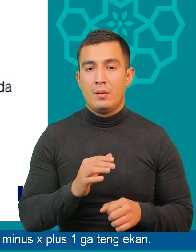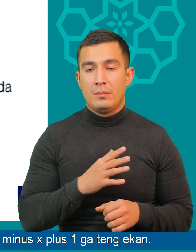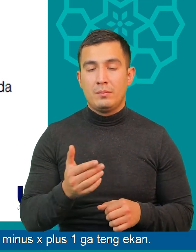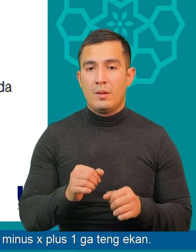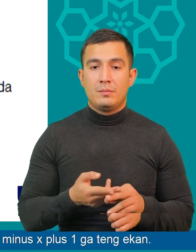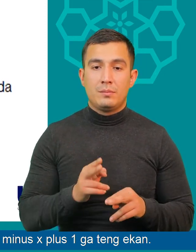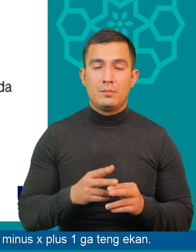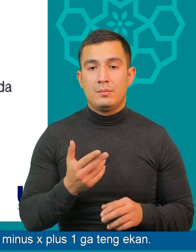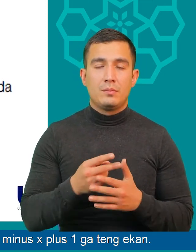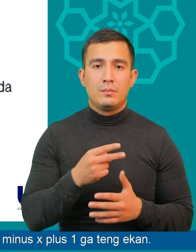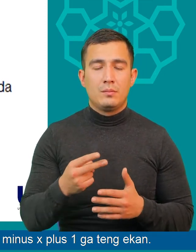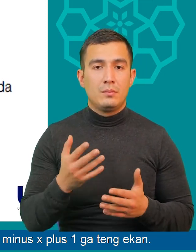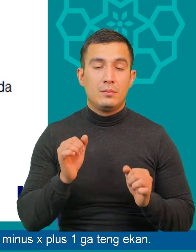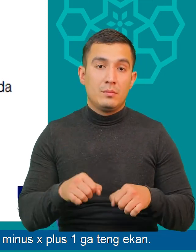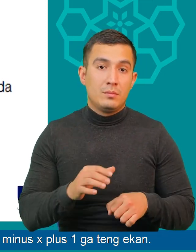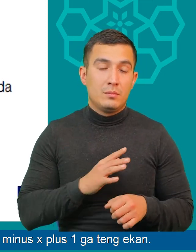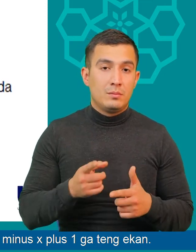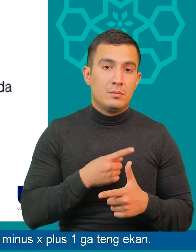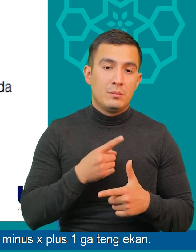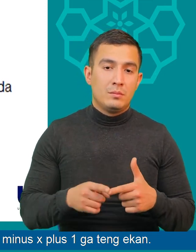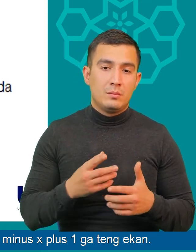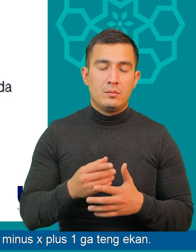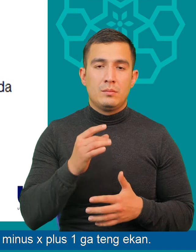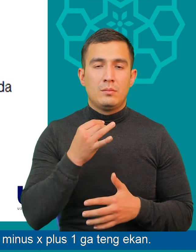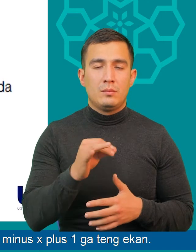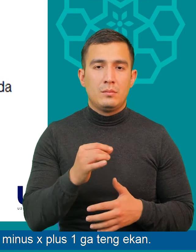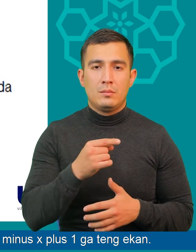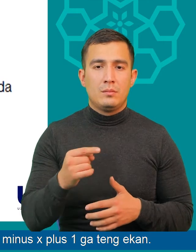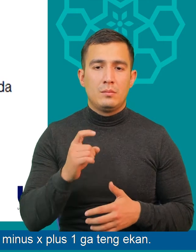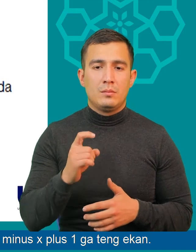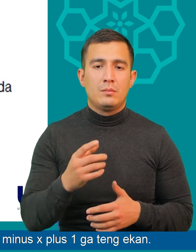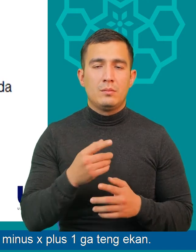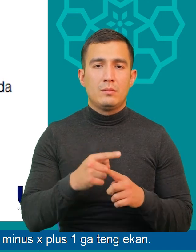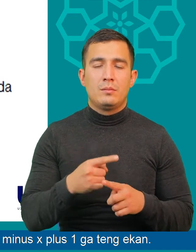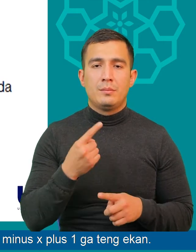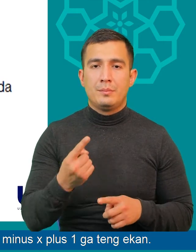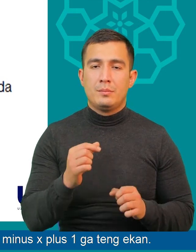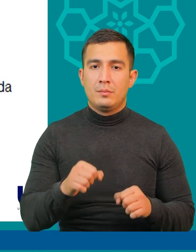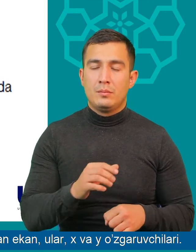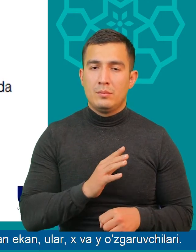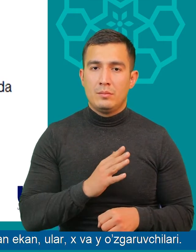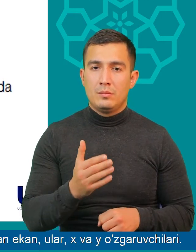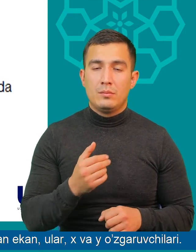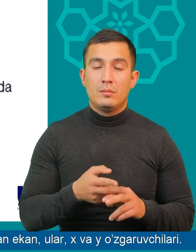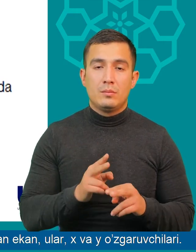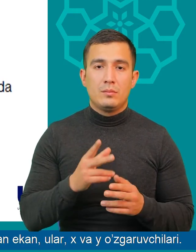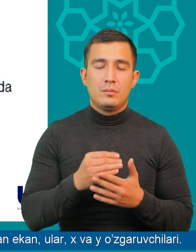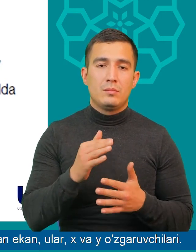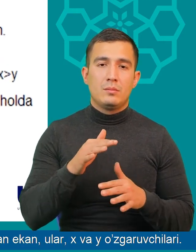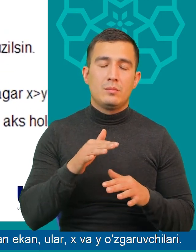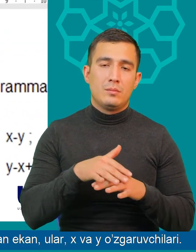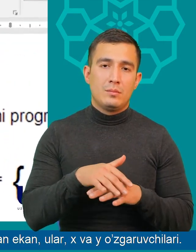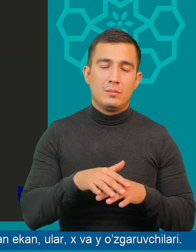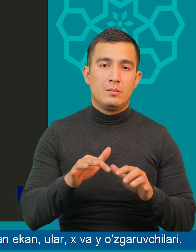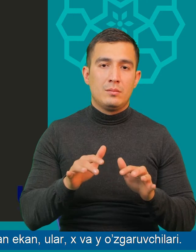ga teng ekan. Aks holda Z barobar X minus Y plus 1 ga teng ekan. Shuni dasturini